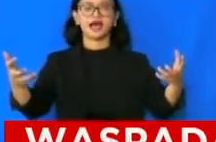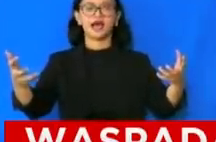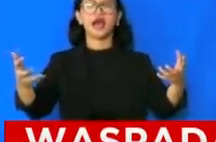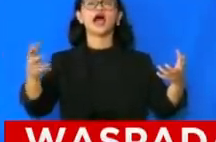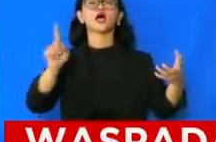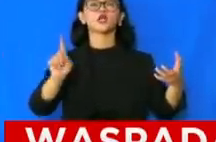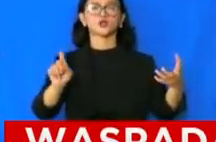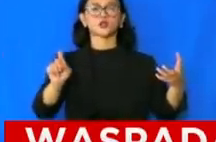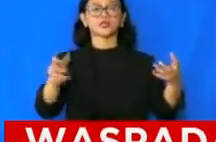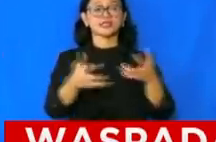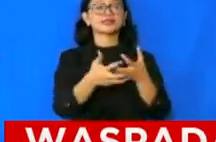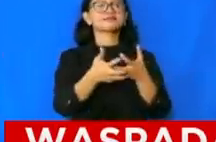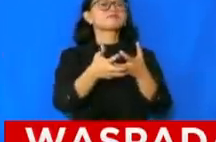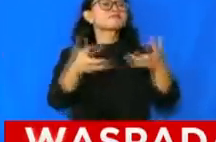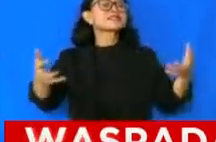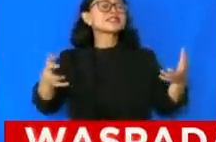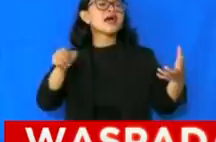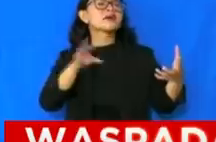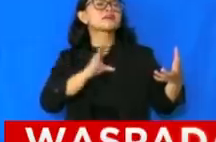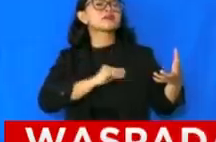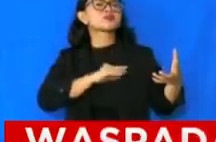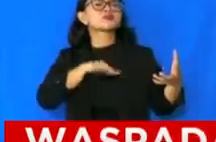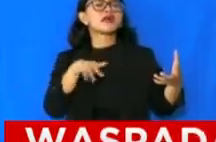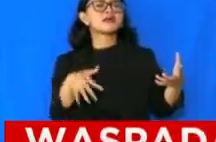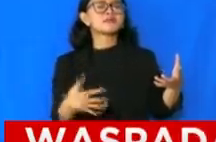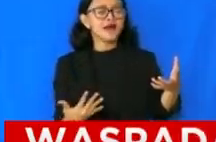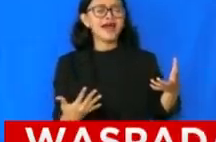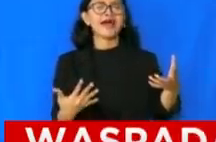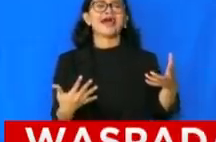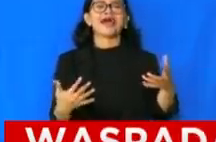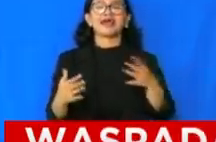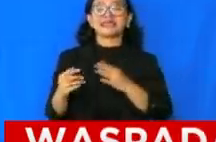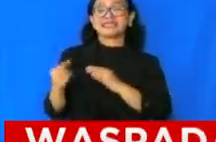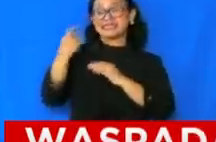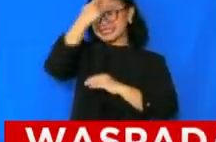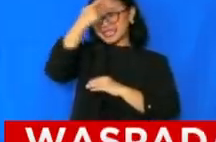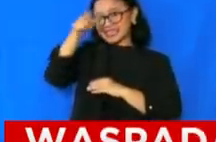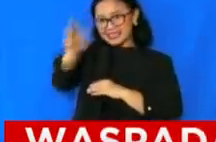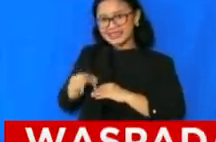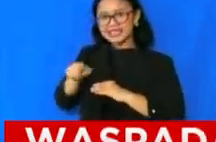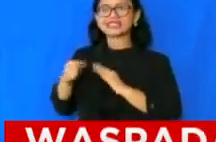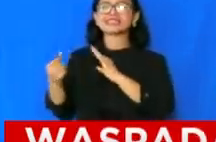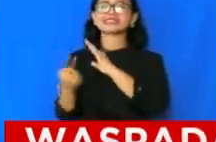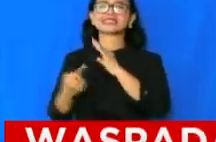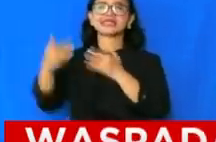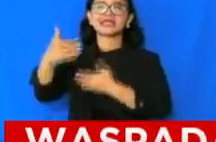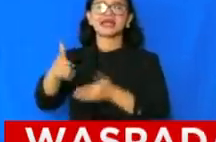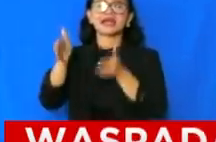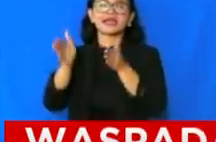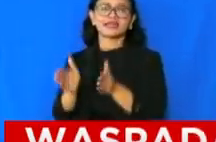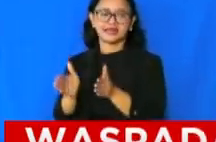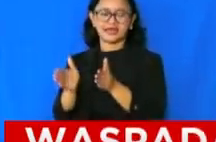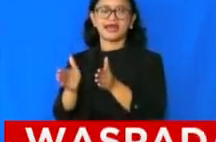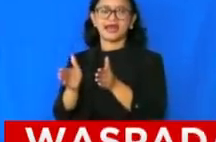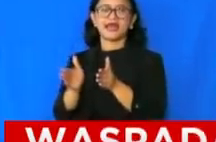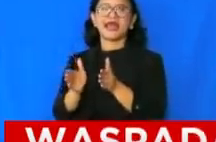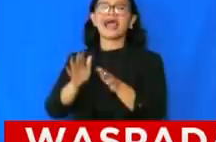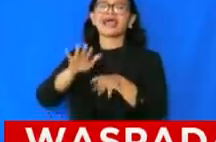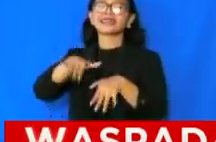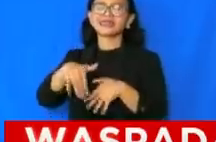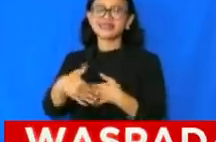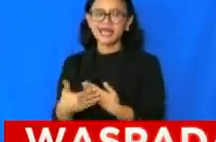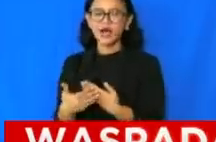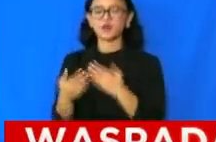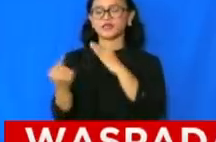bisa ya namanya kalau di dalam istilah penyakit itu kita karantina atau bahasa yang lebih halus lagi kita sebutkan